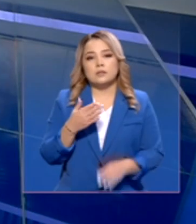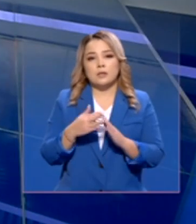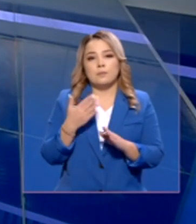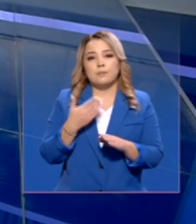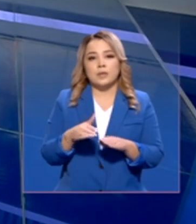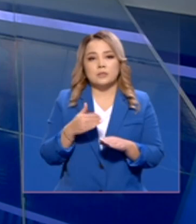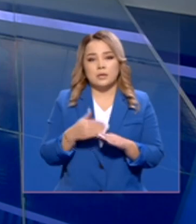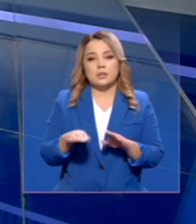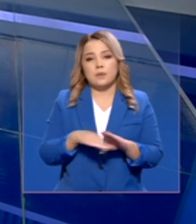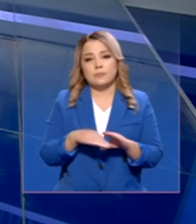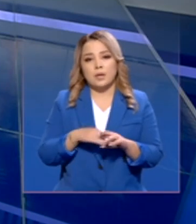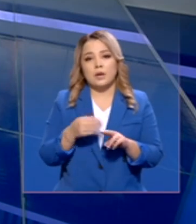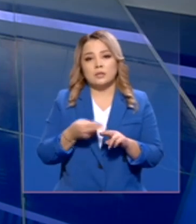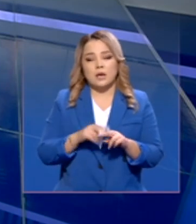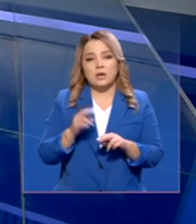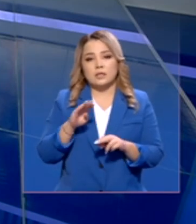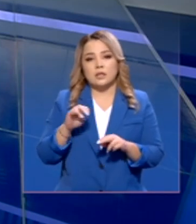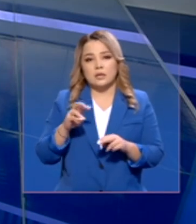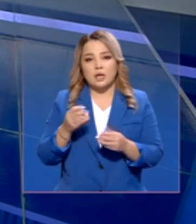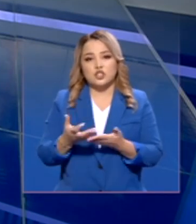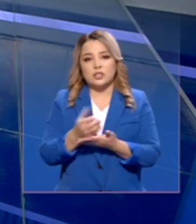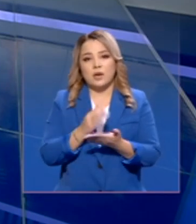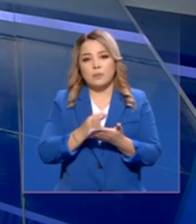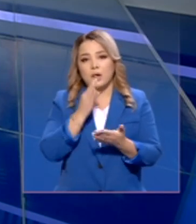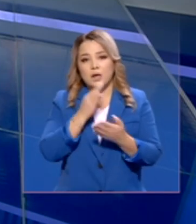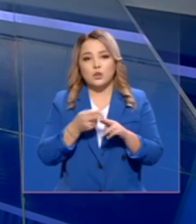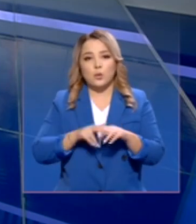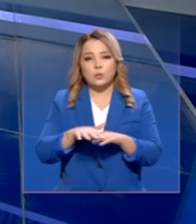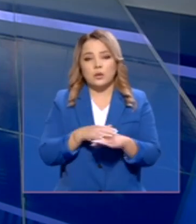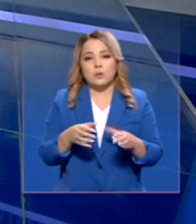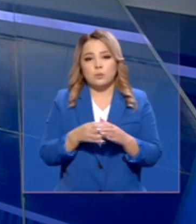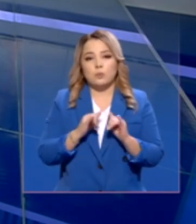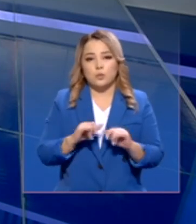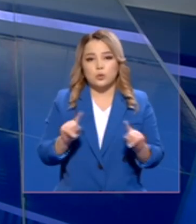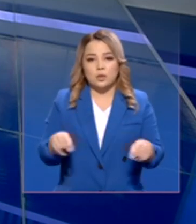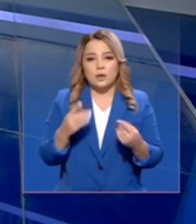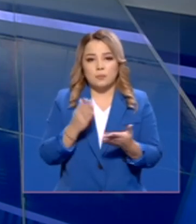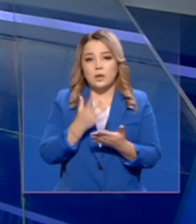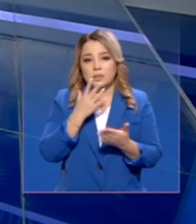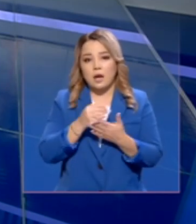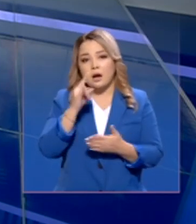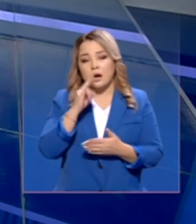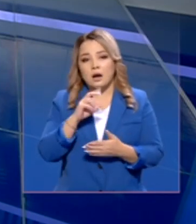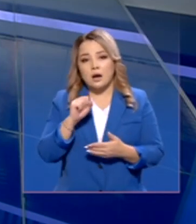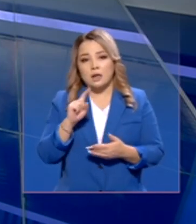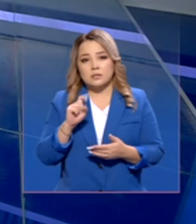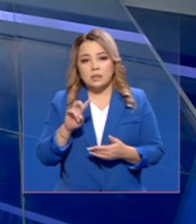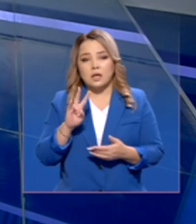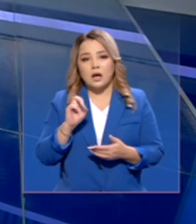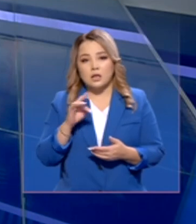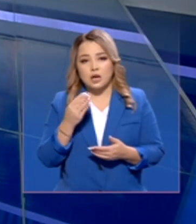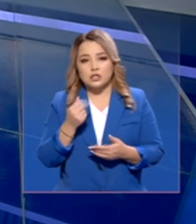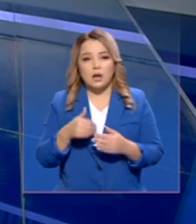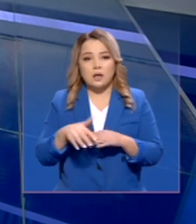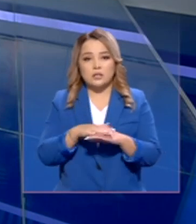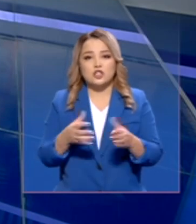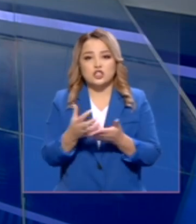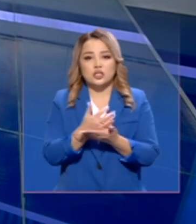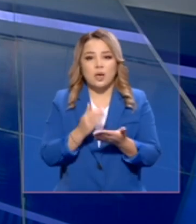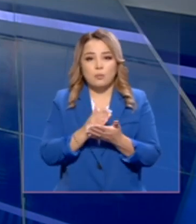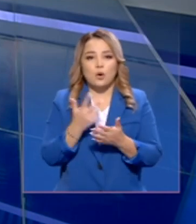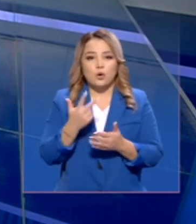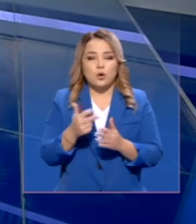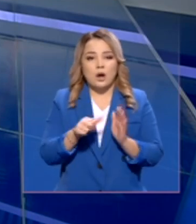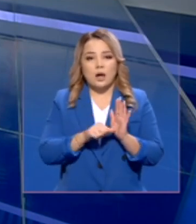Депозитте ақшасын теңгемен жинаған адамдар үшін пайыздық мөлшерлеме ұлғайтылады. Қазан және қараша айындағы жинақ бойынша 3 және